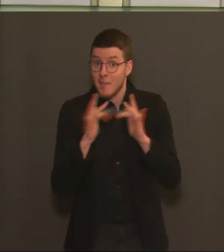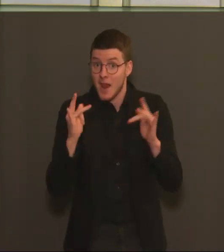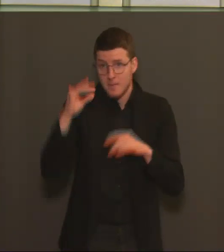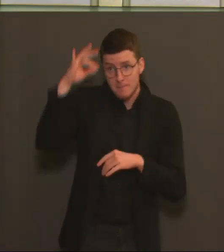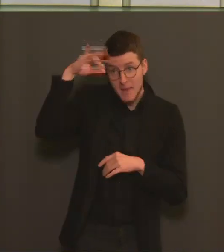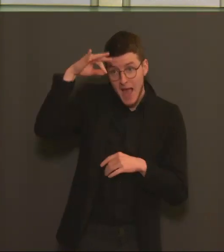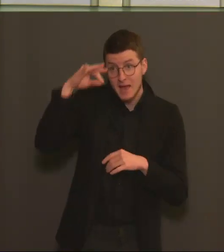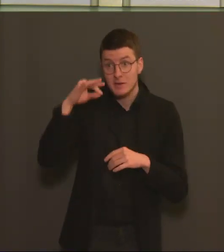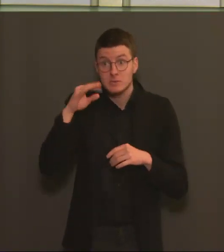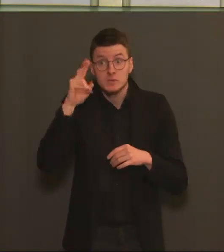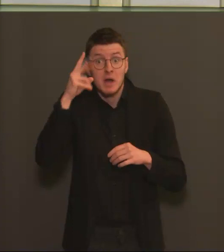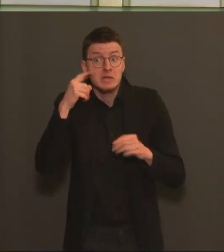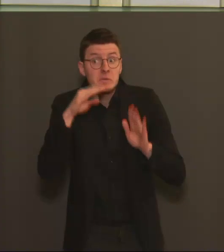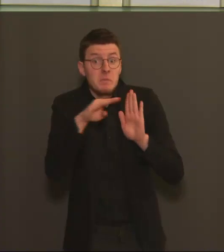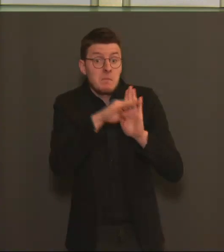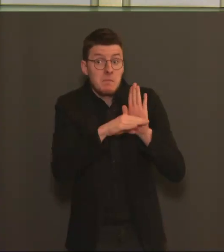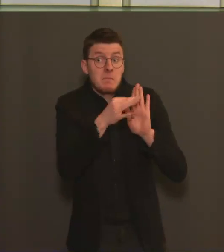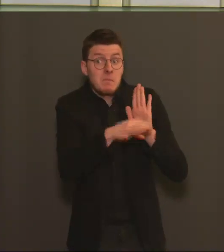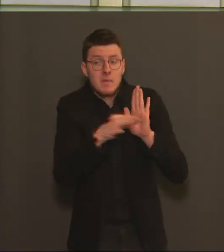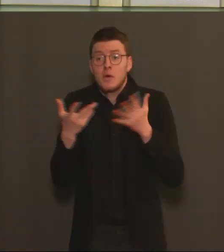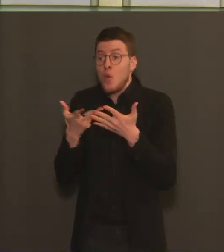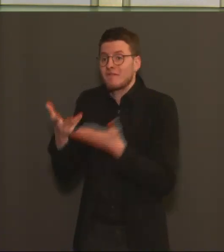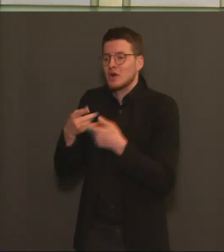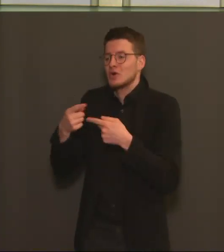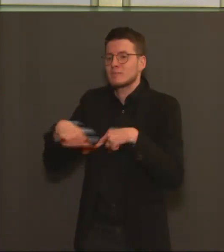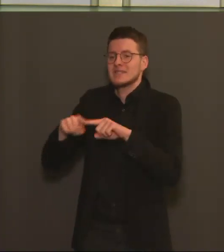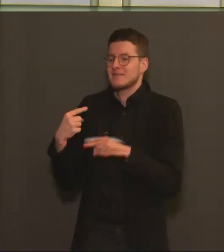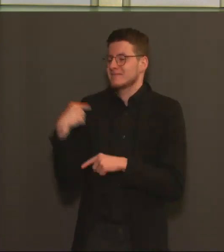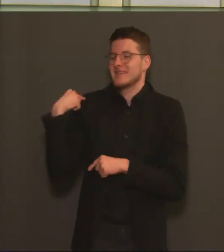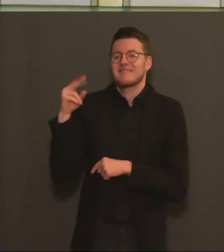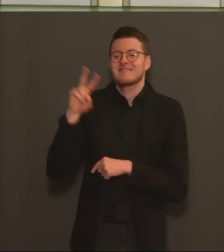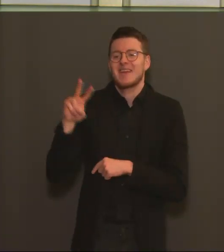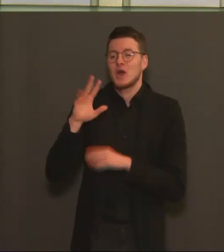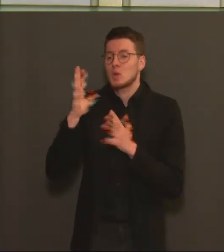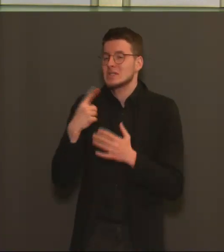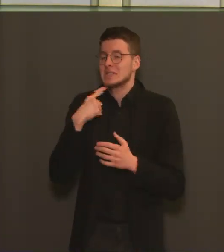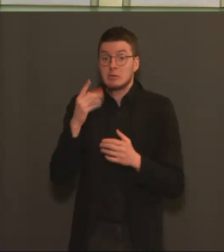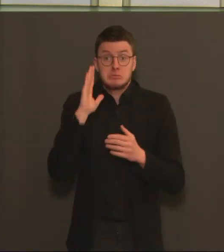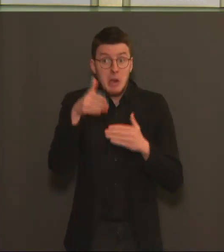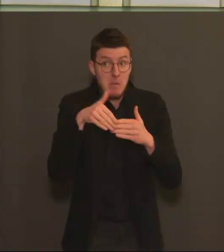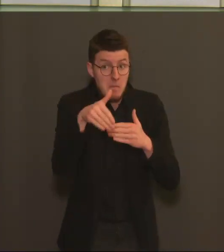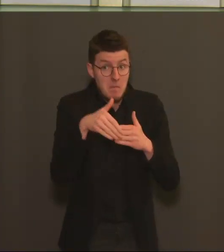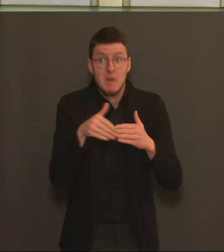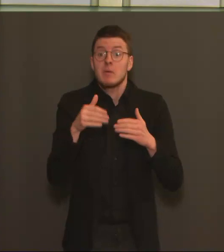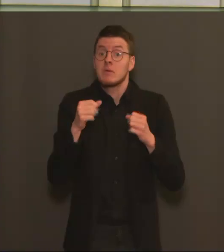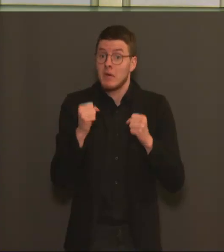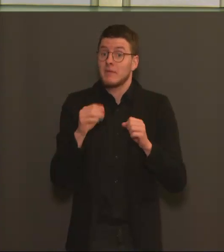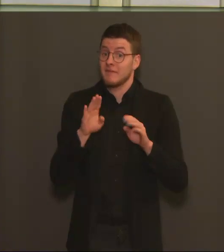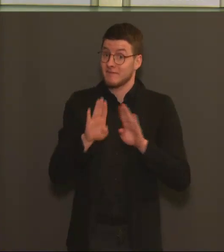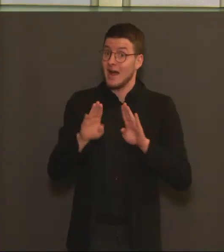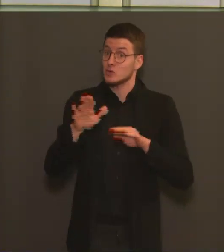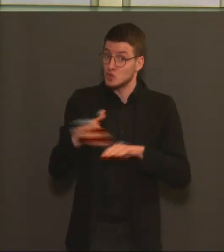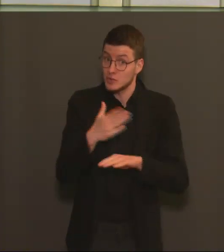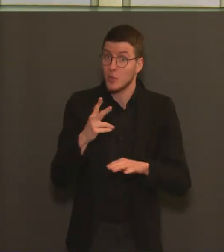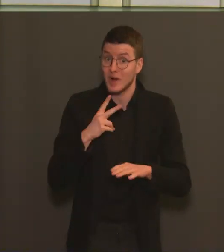werden door het overlegcomité verleden vrijdag, kunnen daarom ook enkel maar veilig doorgaan onder de beschermende mantel van het